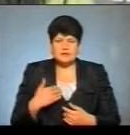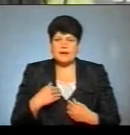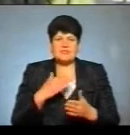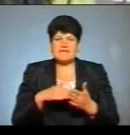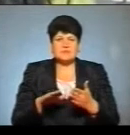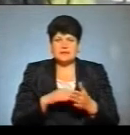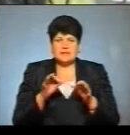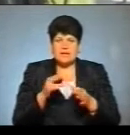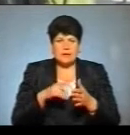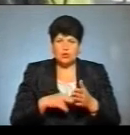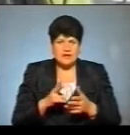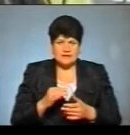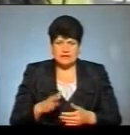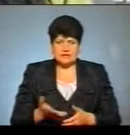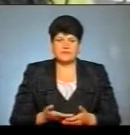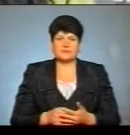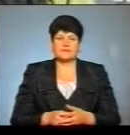відмінили ніяких податків,